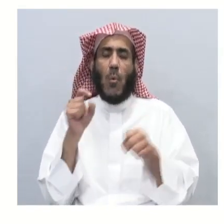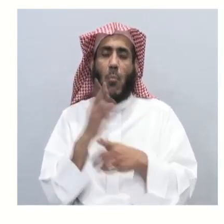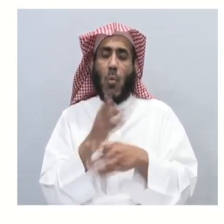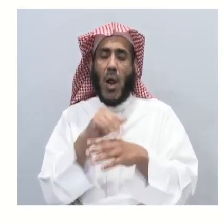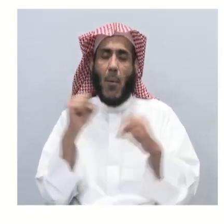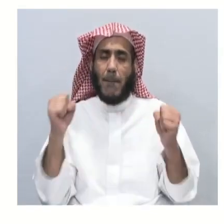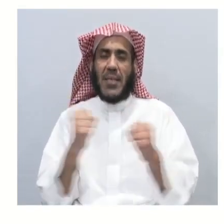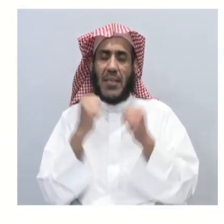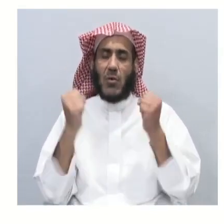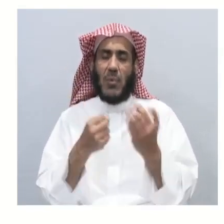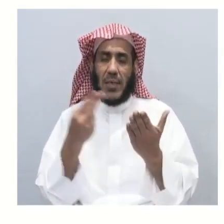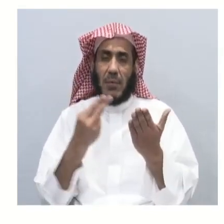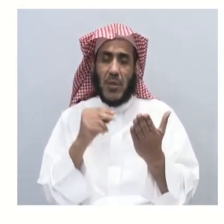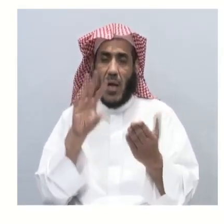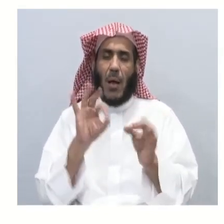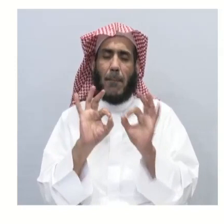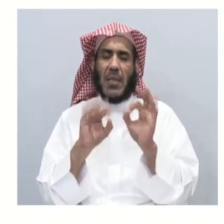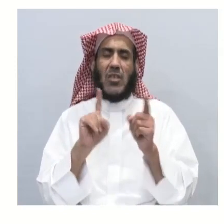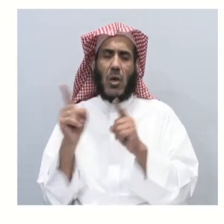الهاء بهذا الشكل.